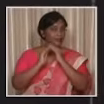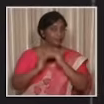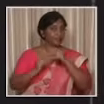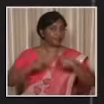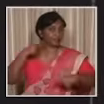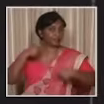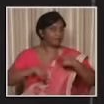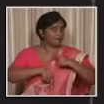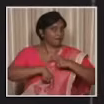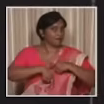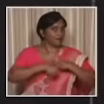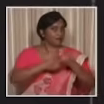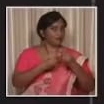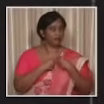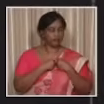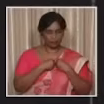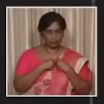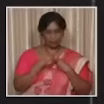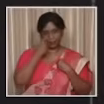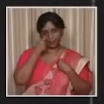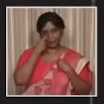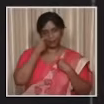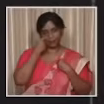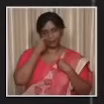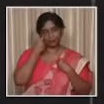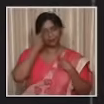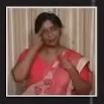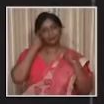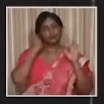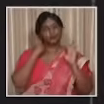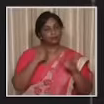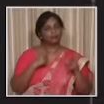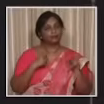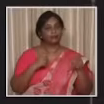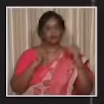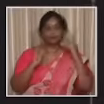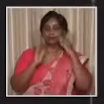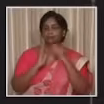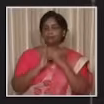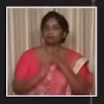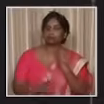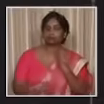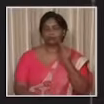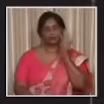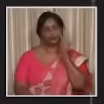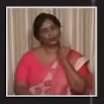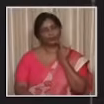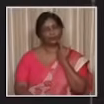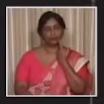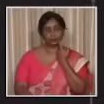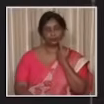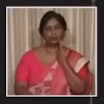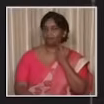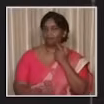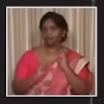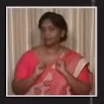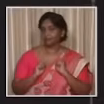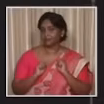mata welawak laba denna kiyala. Ting me pidibanda mama kanagaatu wenawa. Mokada